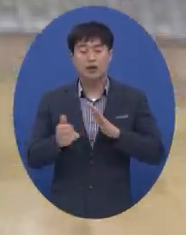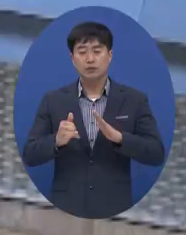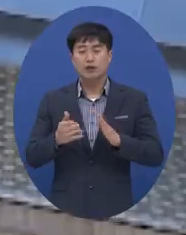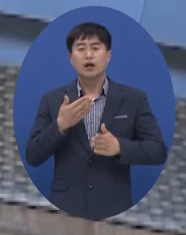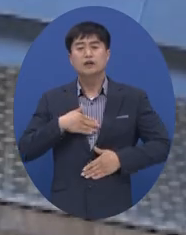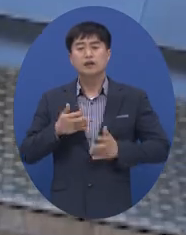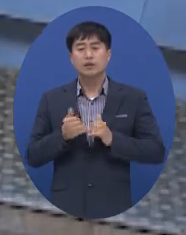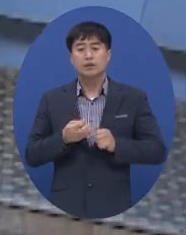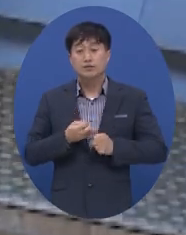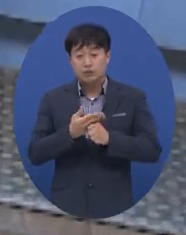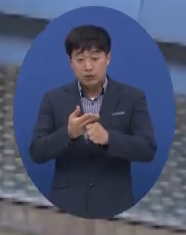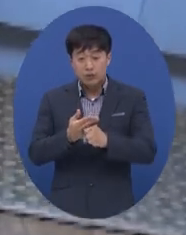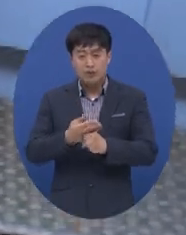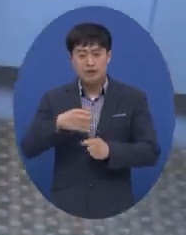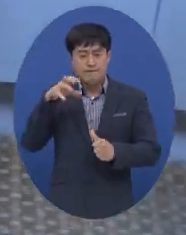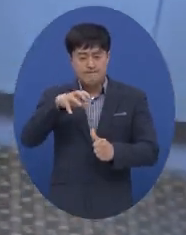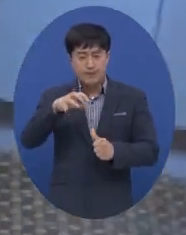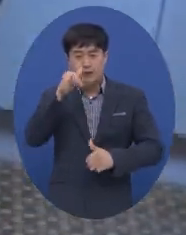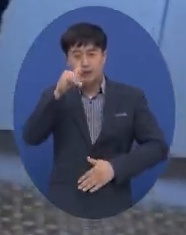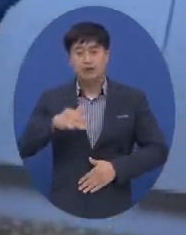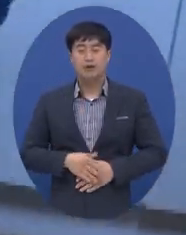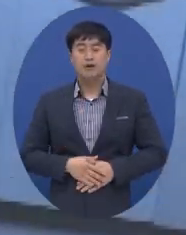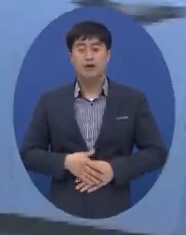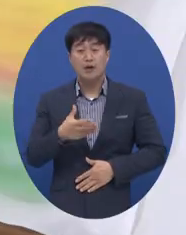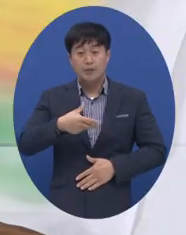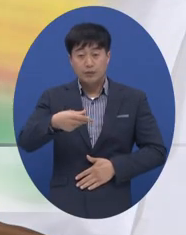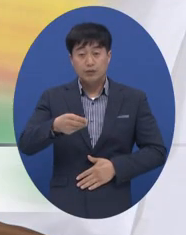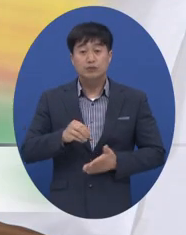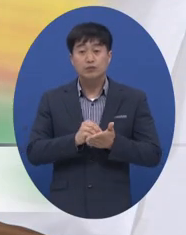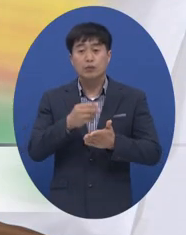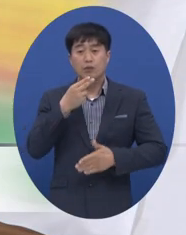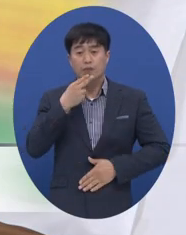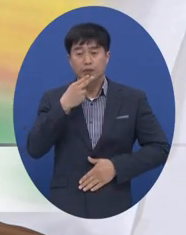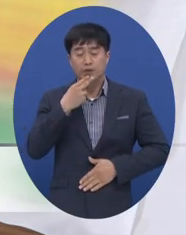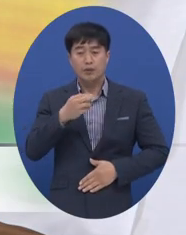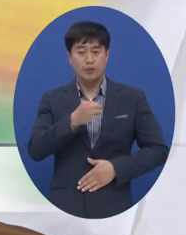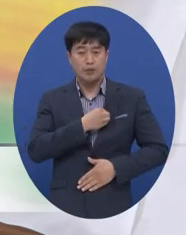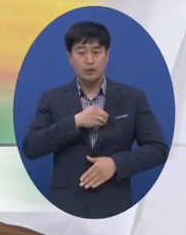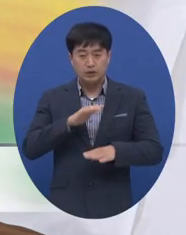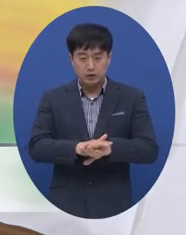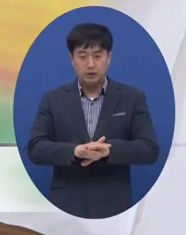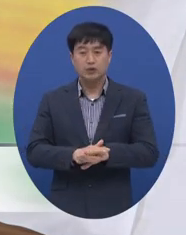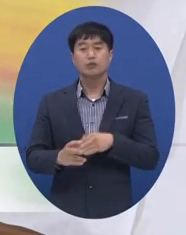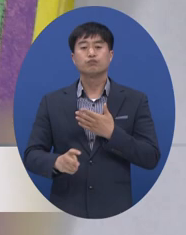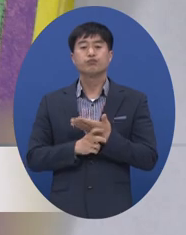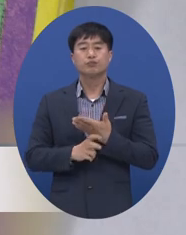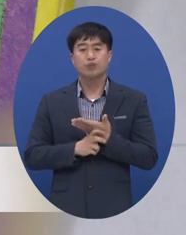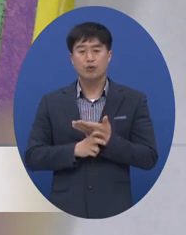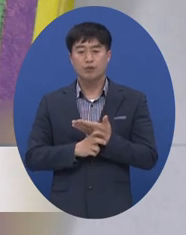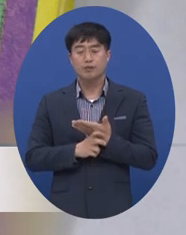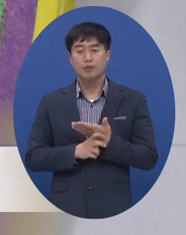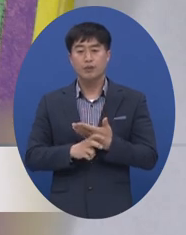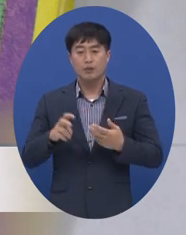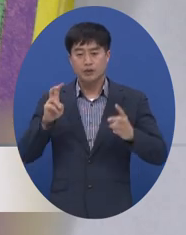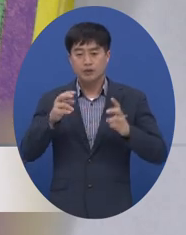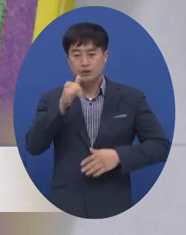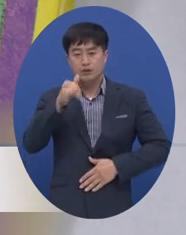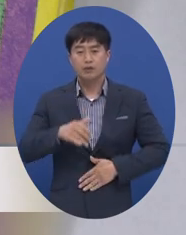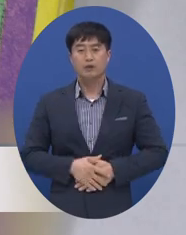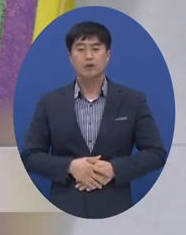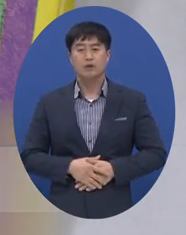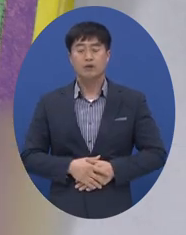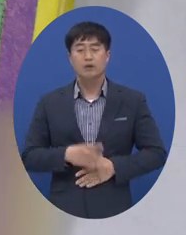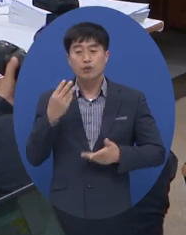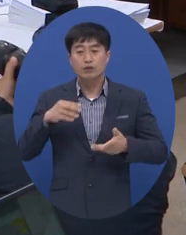경우엔 가족이나 지인에게 알리겠다고 협박을 일삼았습니다. 대부업 등록도 하지 않은 채 회원제 형태의 불법 대부 행위를 저지른